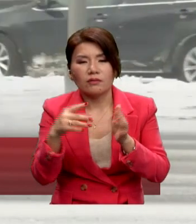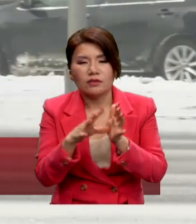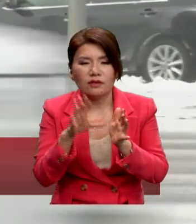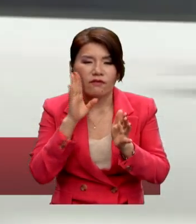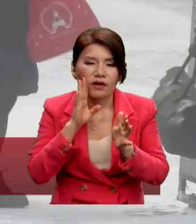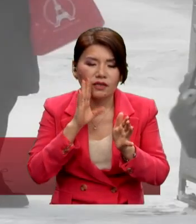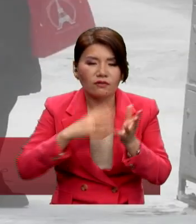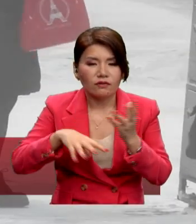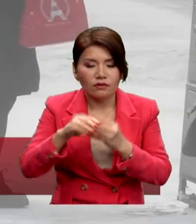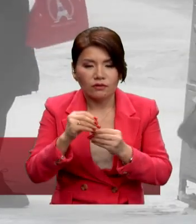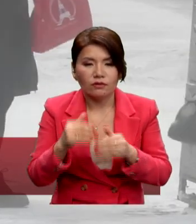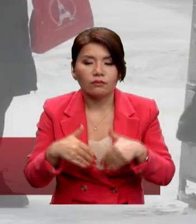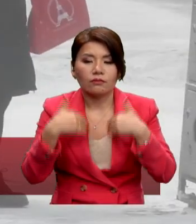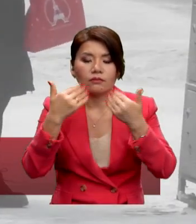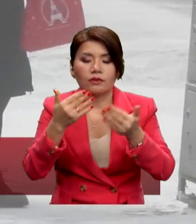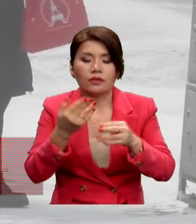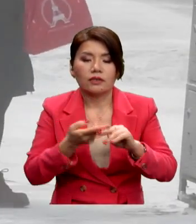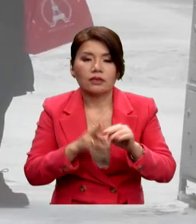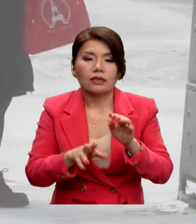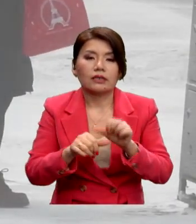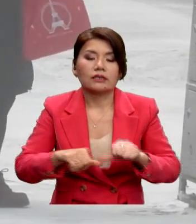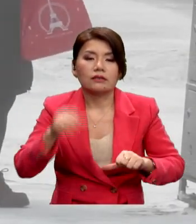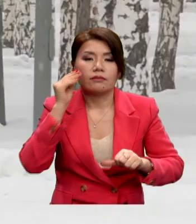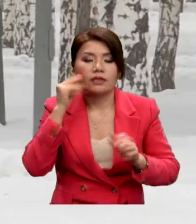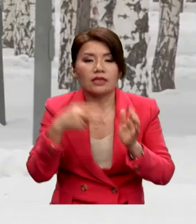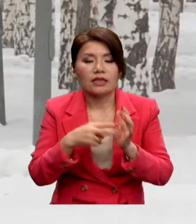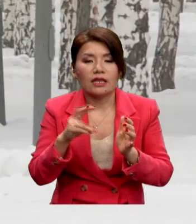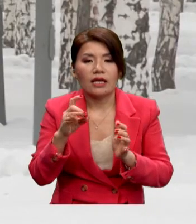похоже, неизбежен. По прогнозам некоторых экспертов,